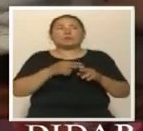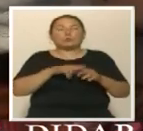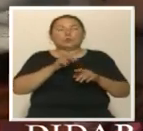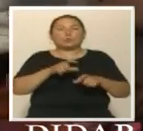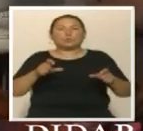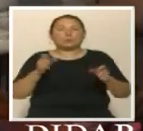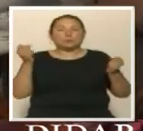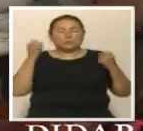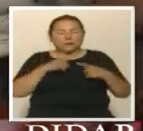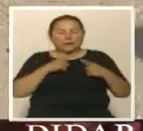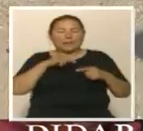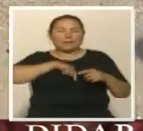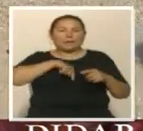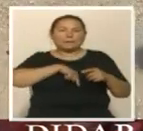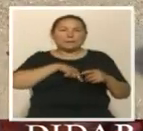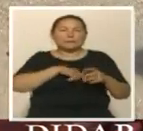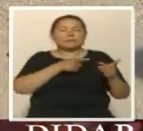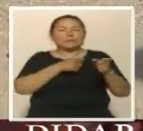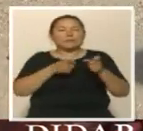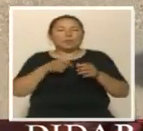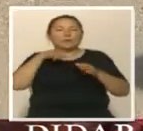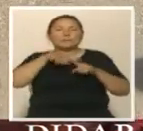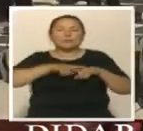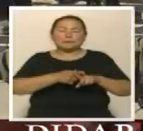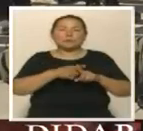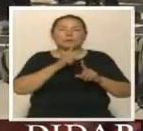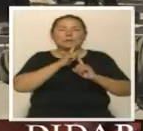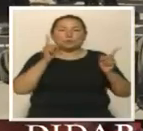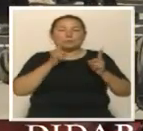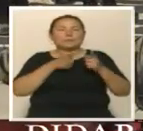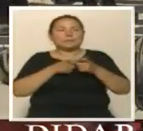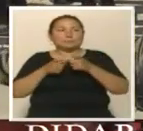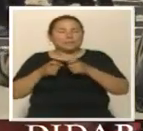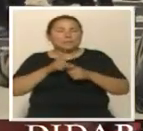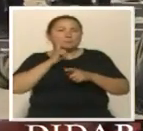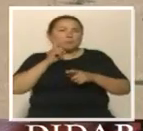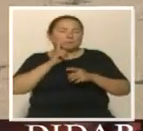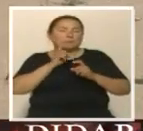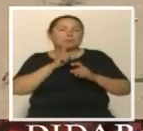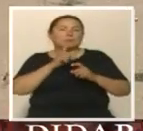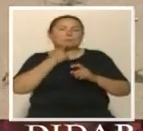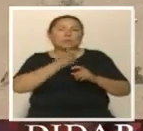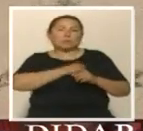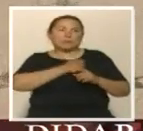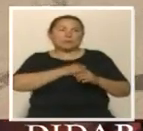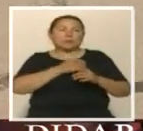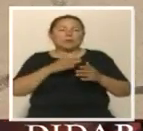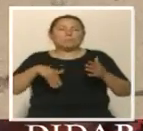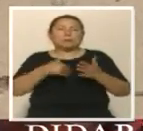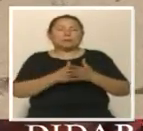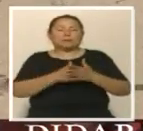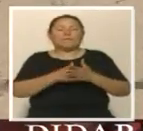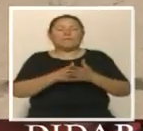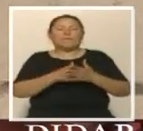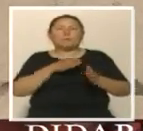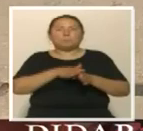изучили характеристики стрелкового оружия, технику и особенности стрельбы, а также с молодыми солдатами перед выполнением учебных стрельб